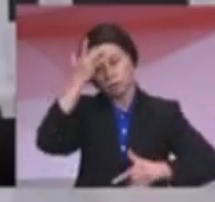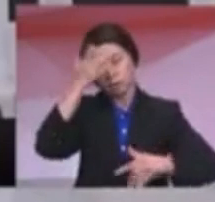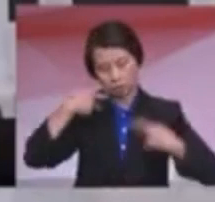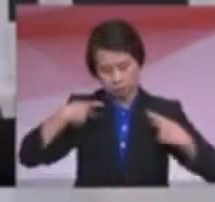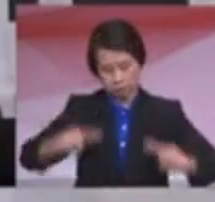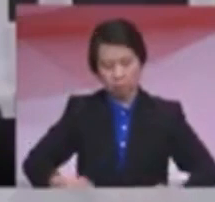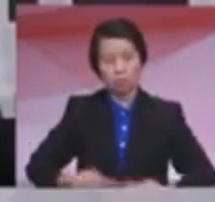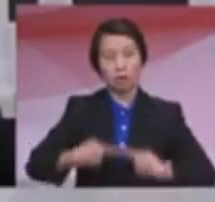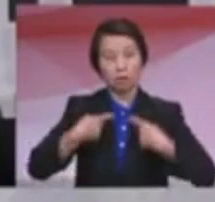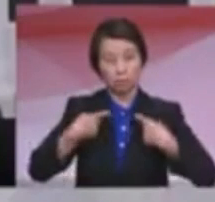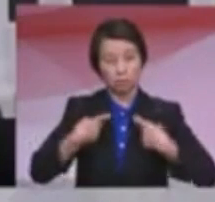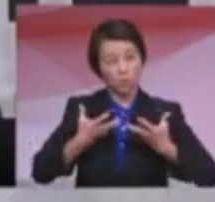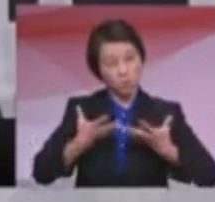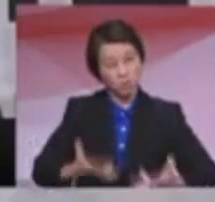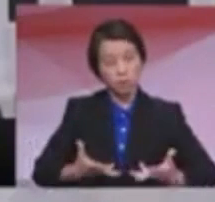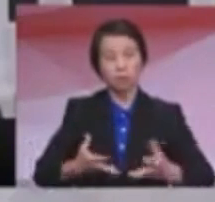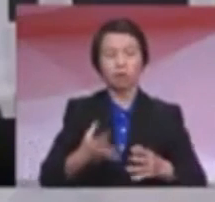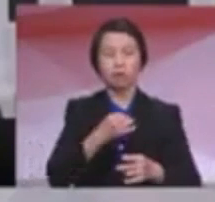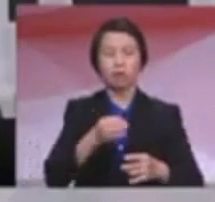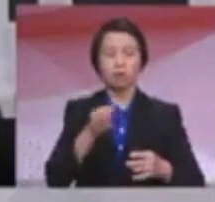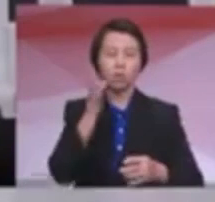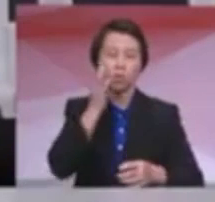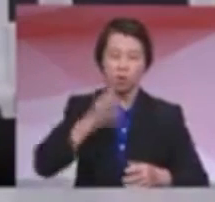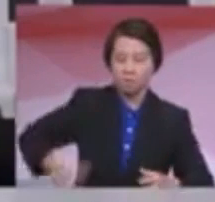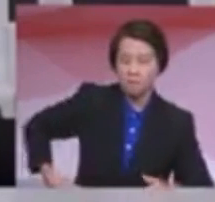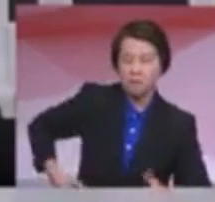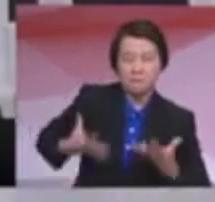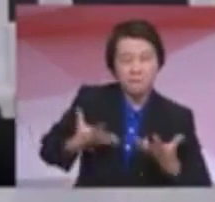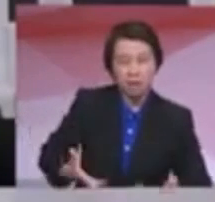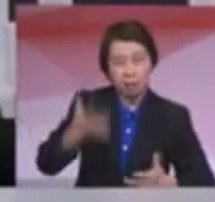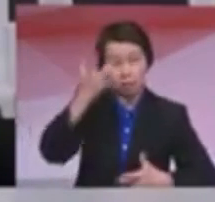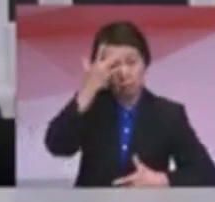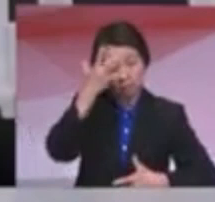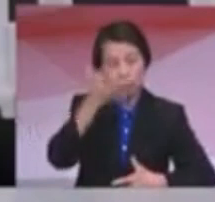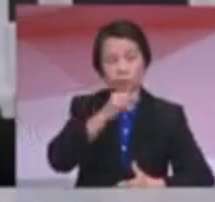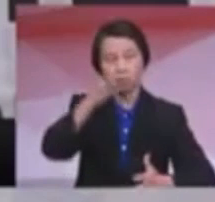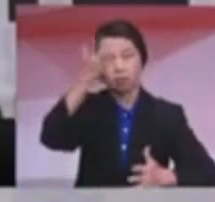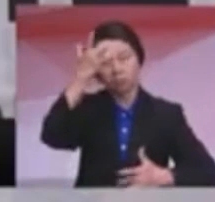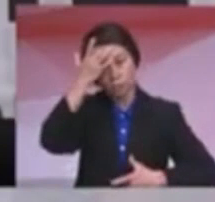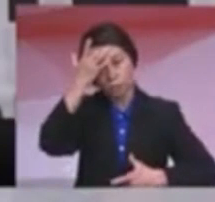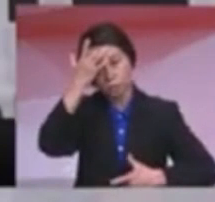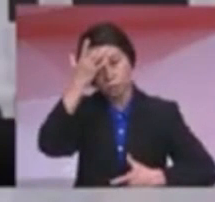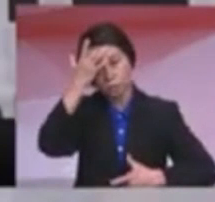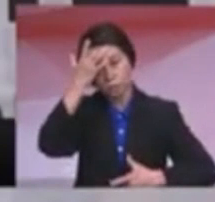paru-paru obstruktif kronik, buah pinggang kronik dan penyakit